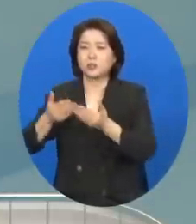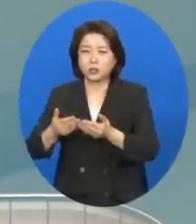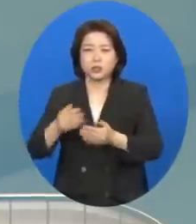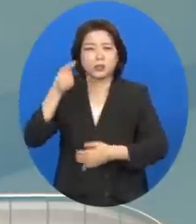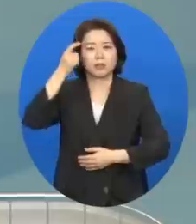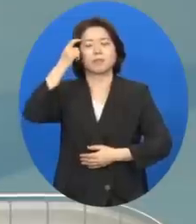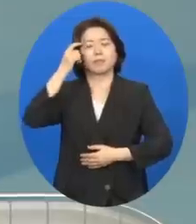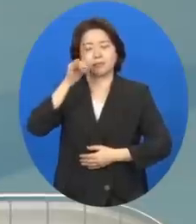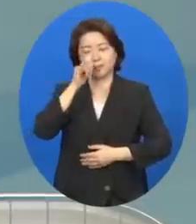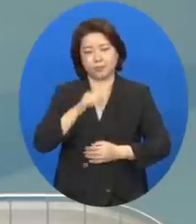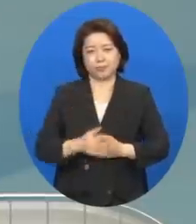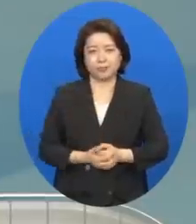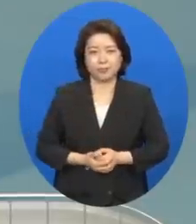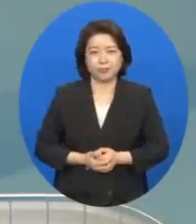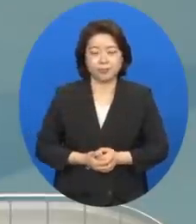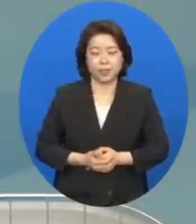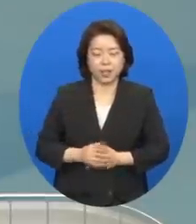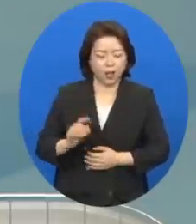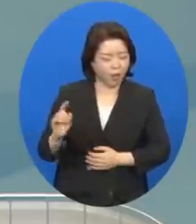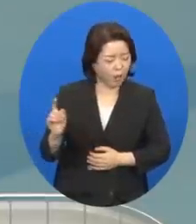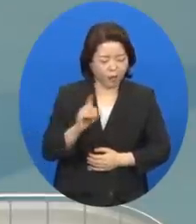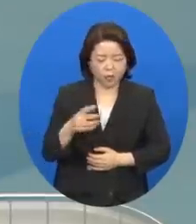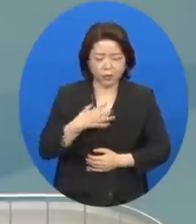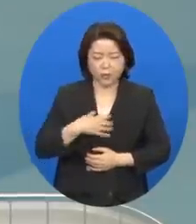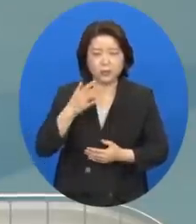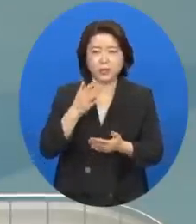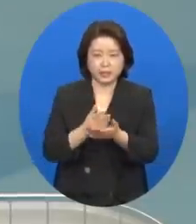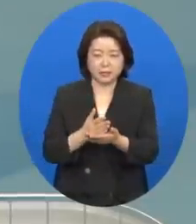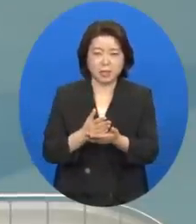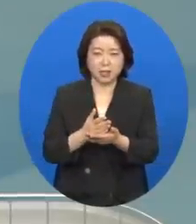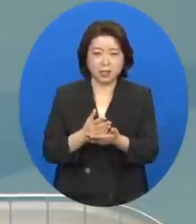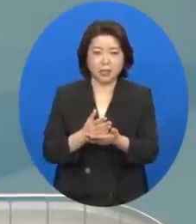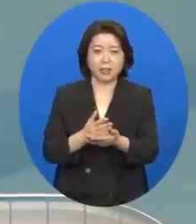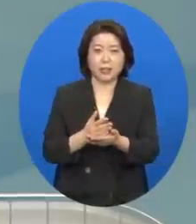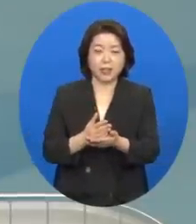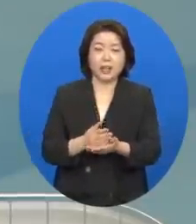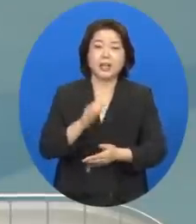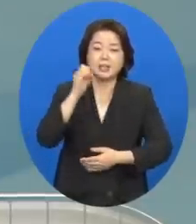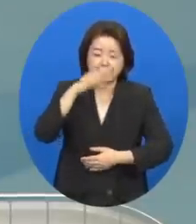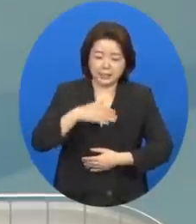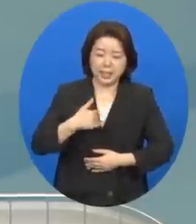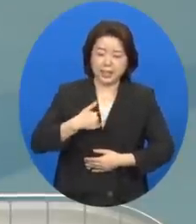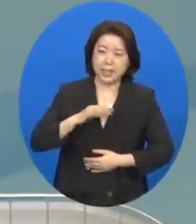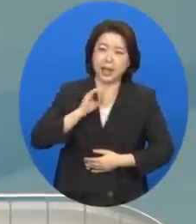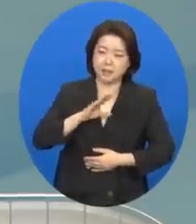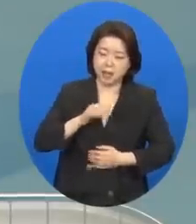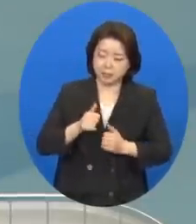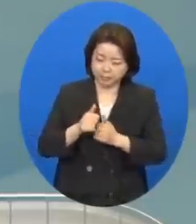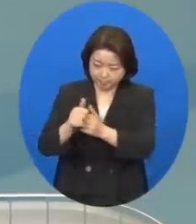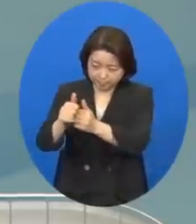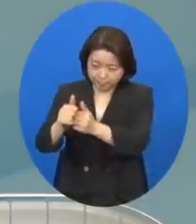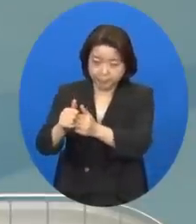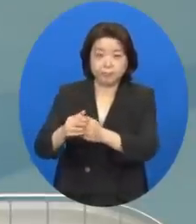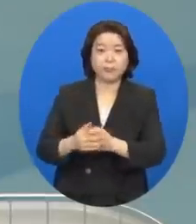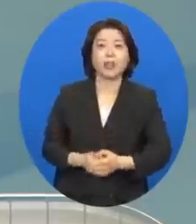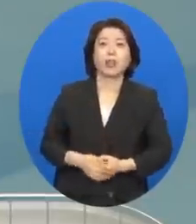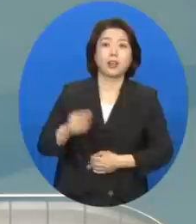깨달았어요. 어떤 것도 염려하지 말고 그냥 나만 따라가. 그러면 되는